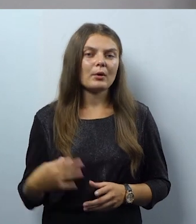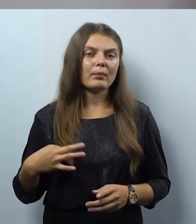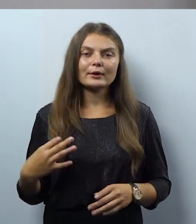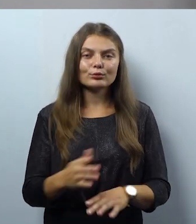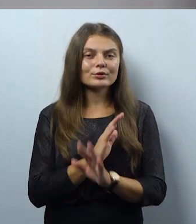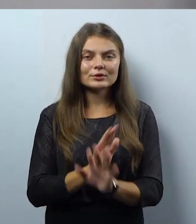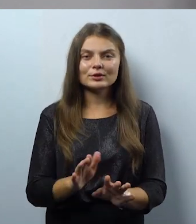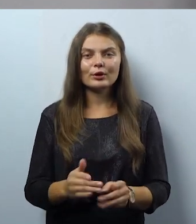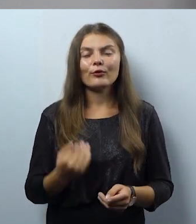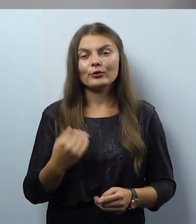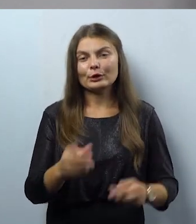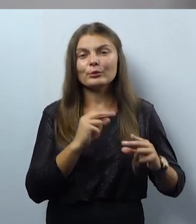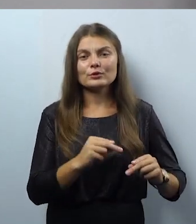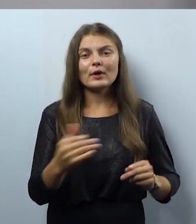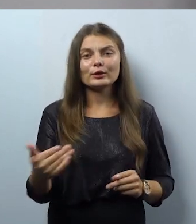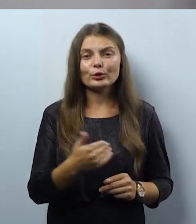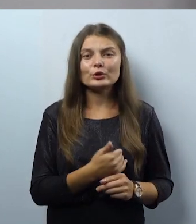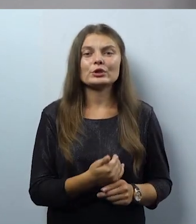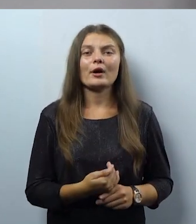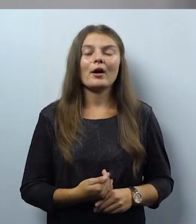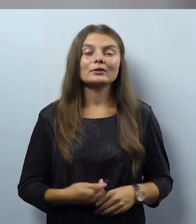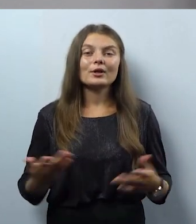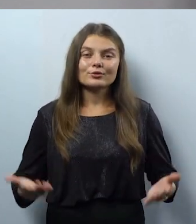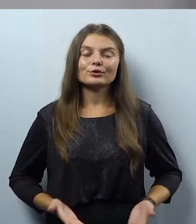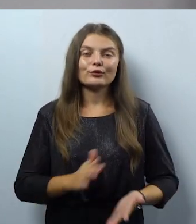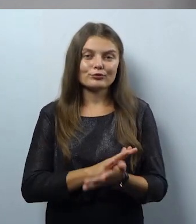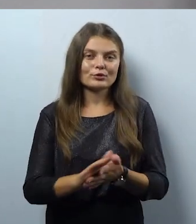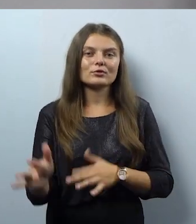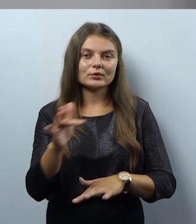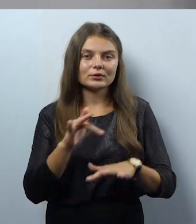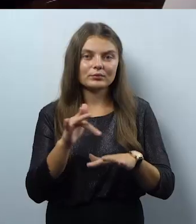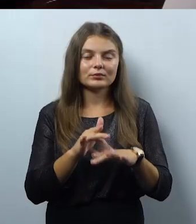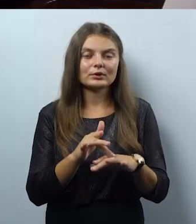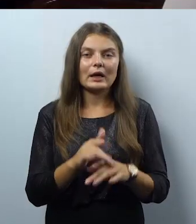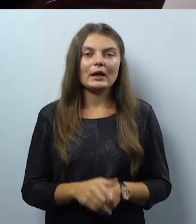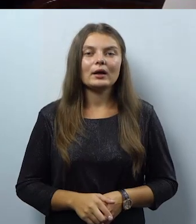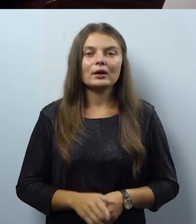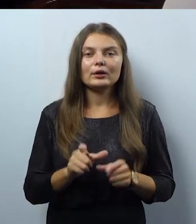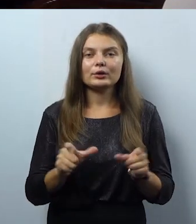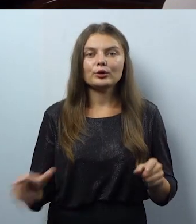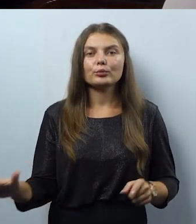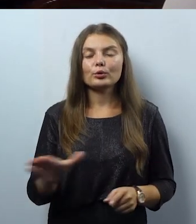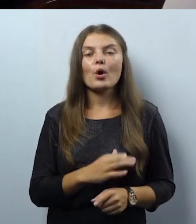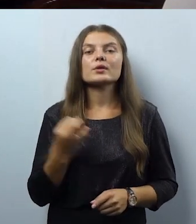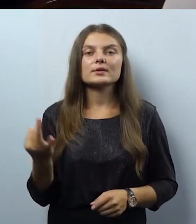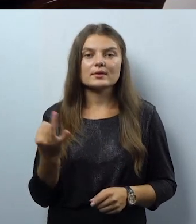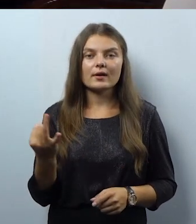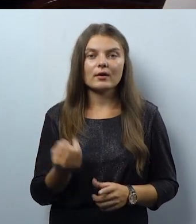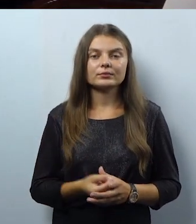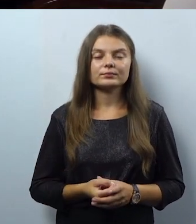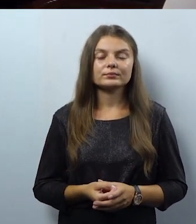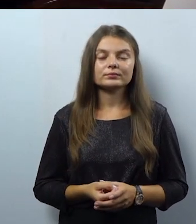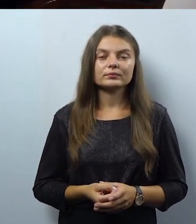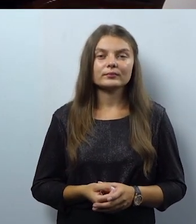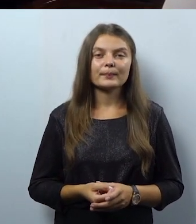мешканці. Це ніхто там ні якої політичної партії не йшов. Люди самоорганізувалися і вийшли на вічі. Це